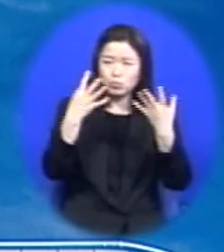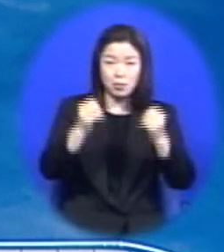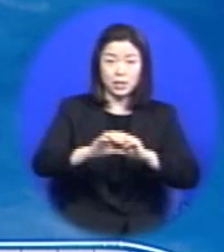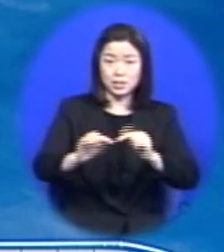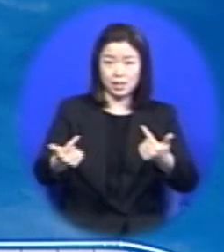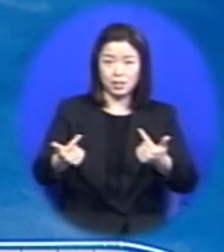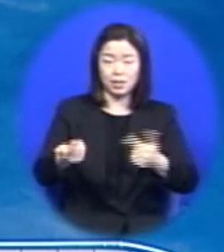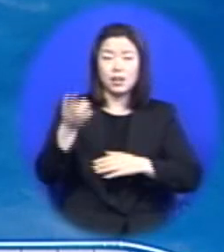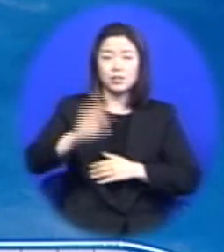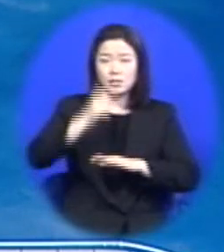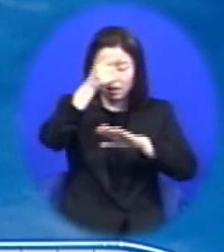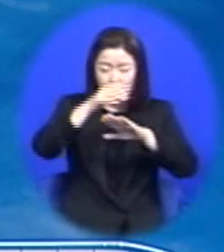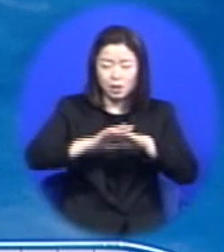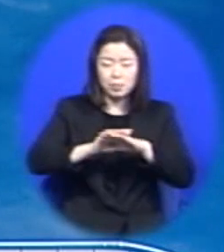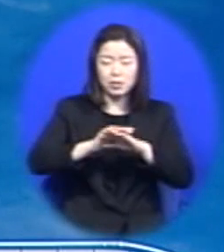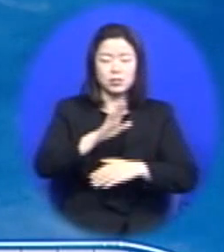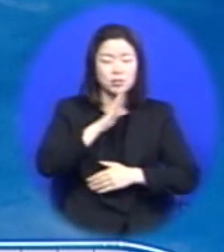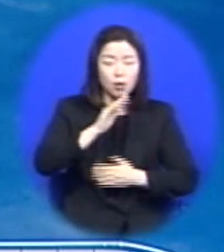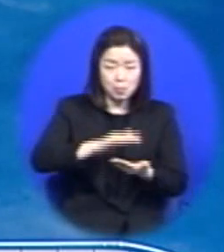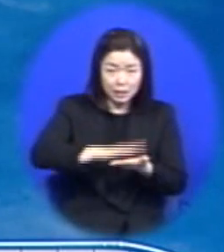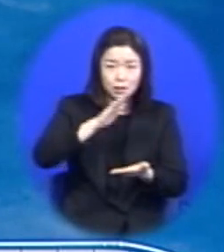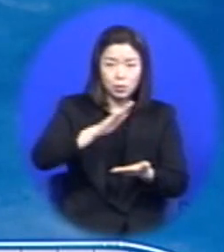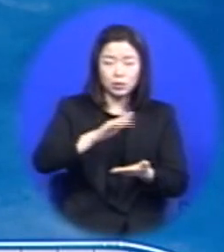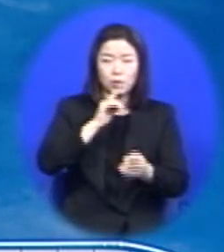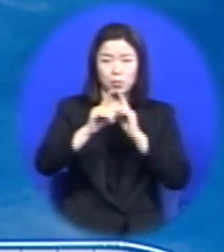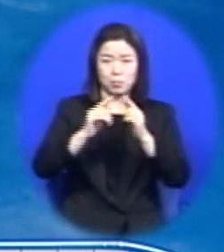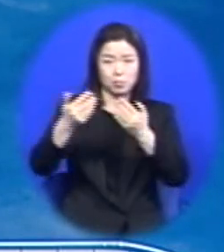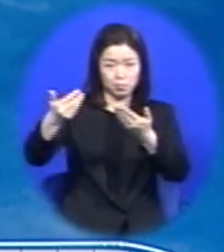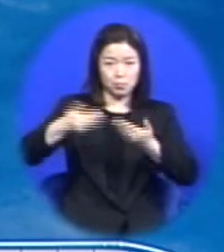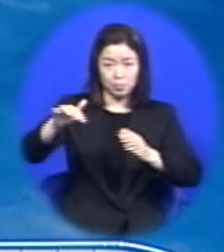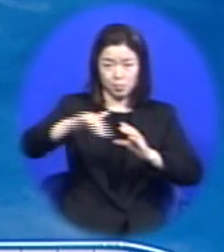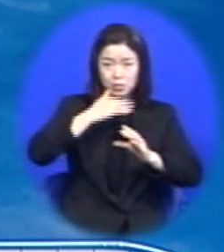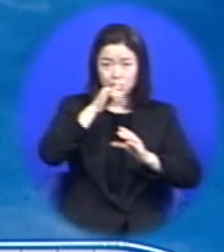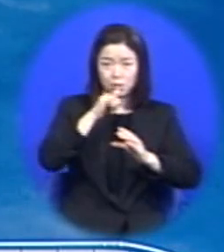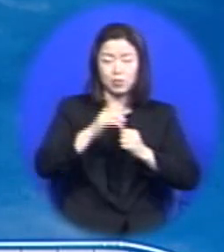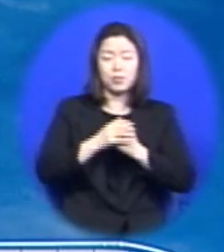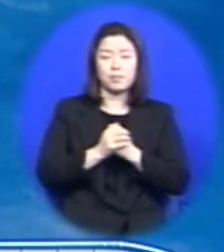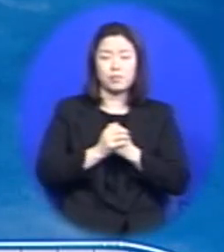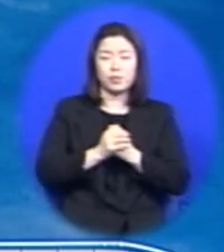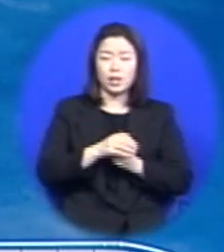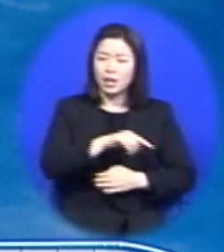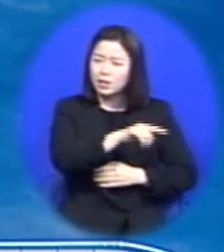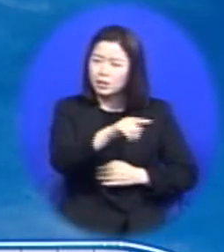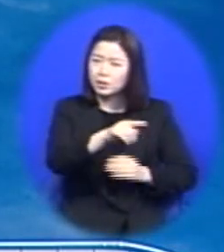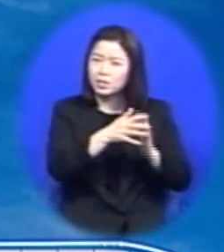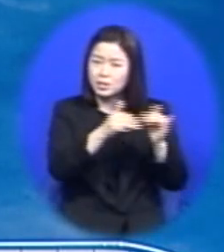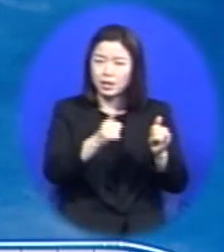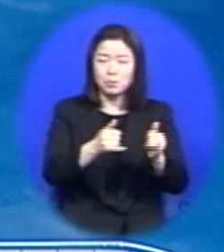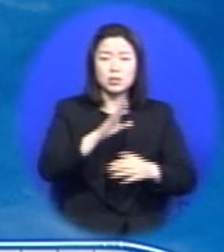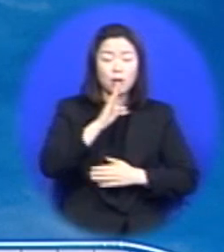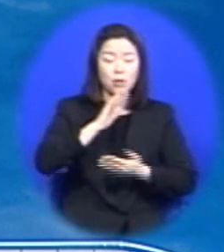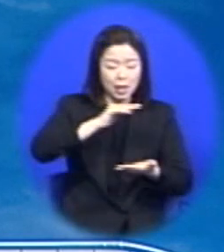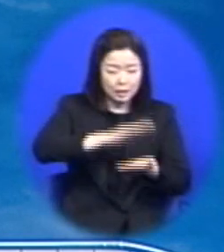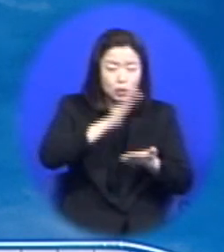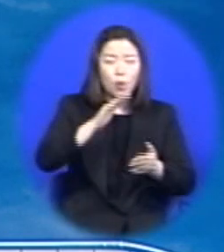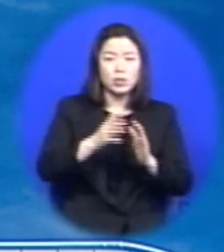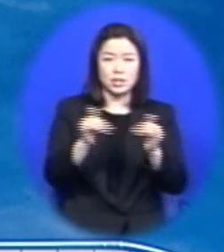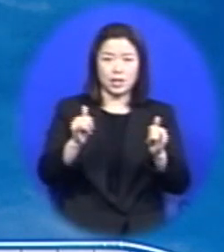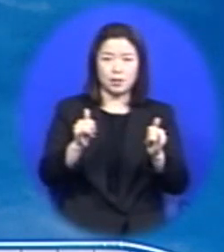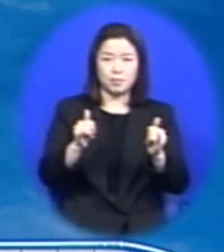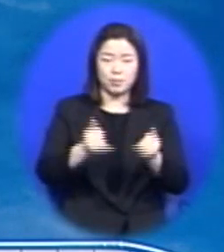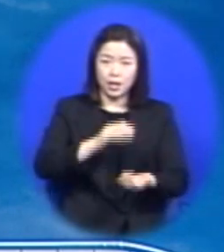그 예배는 정말 뜨거웠다고 그래요. 그가 이렇게 썼습니다. 이들은 정말 열정적입니다.